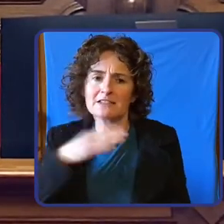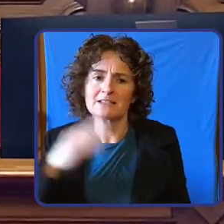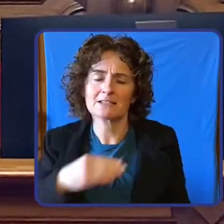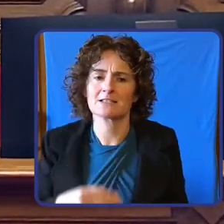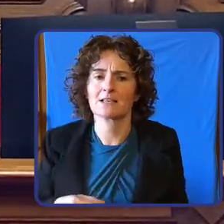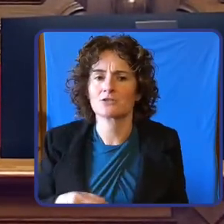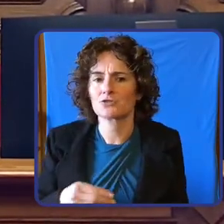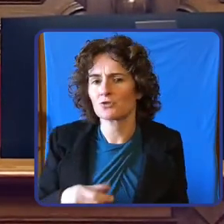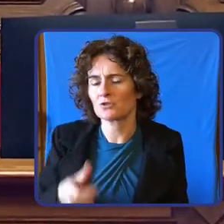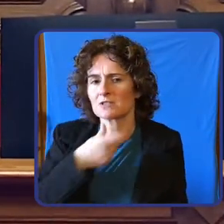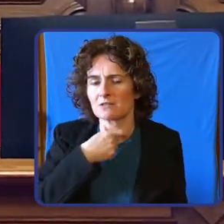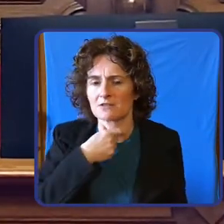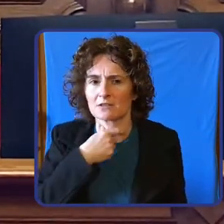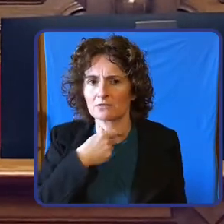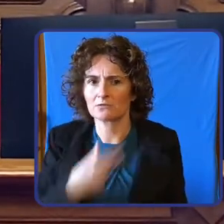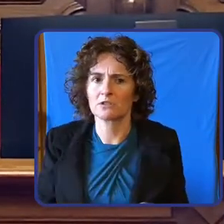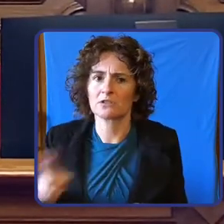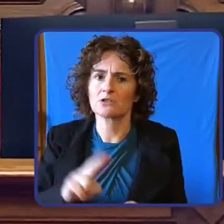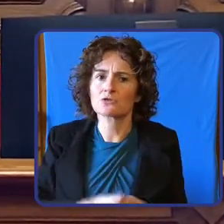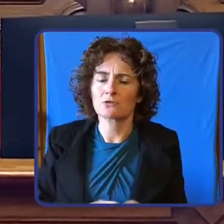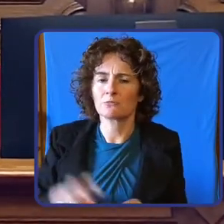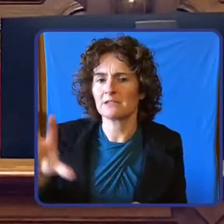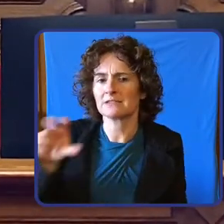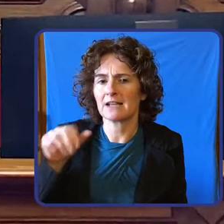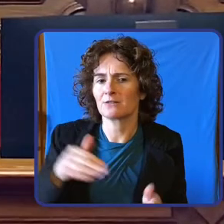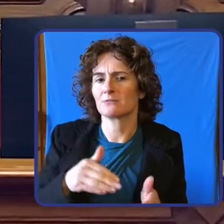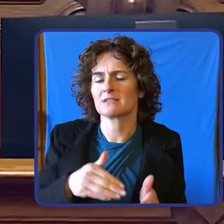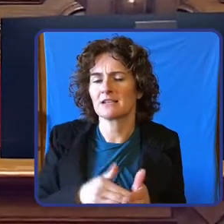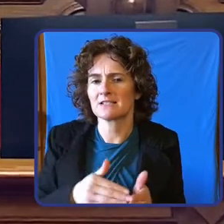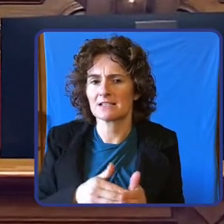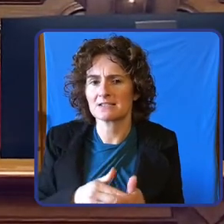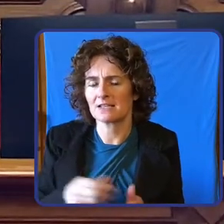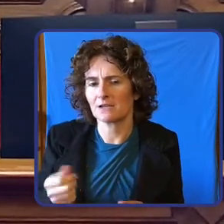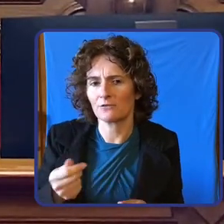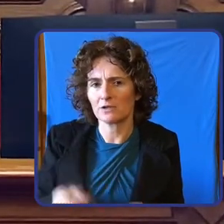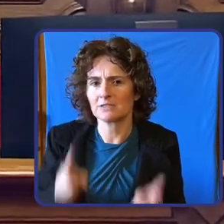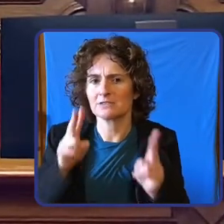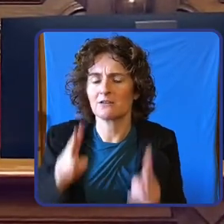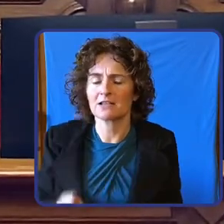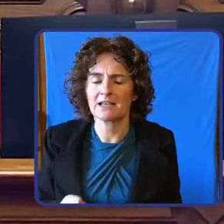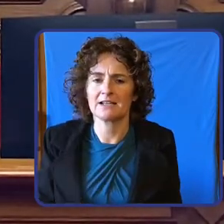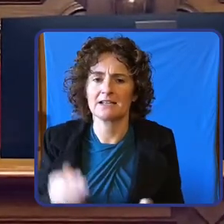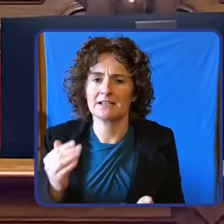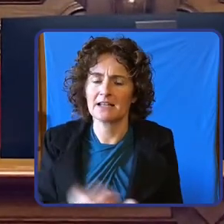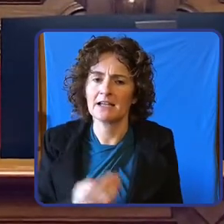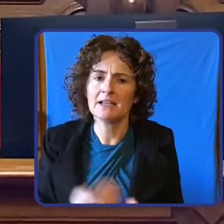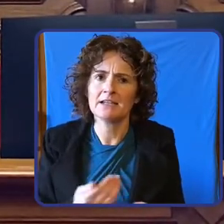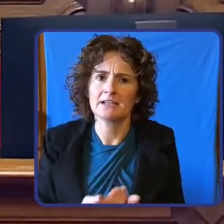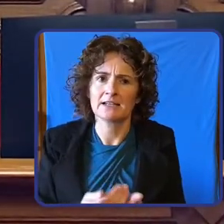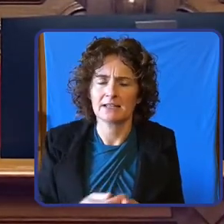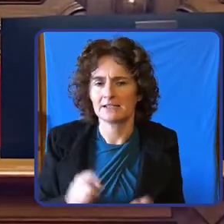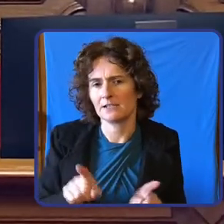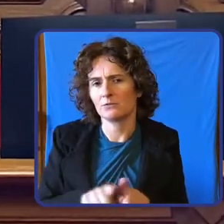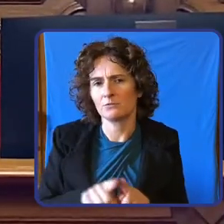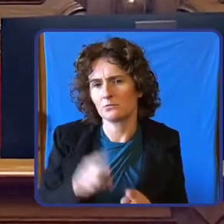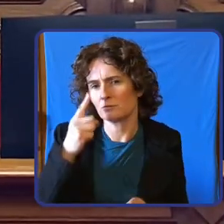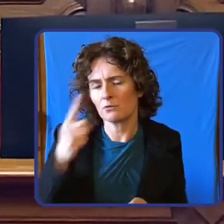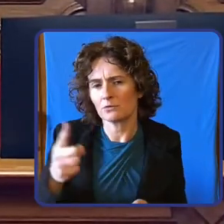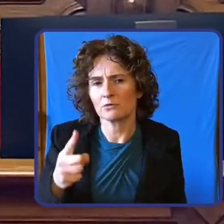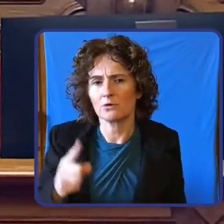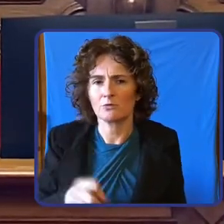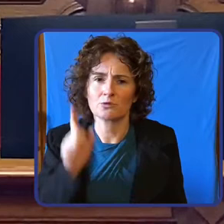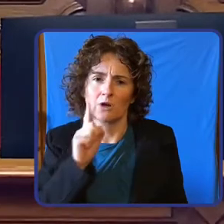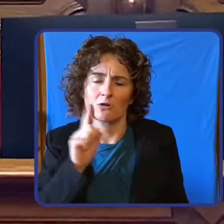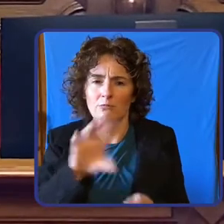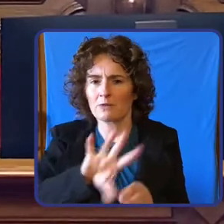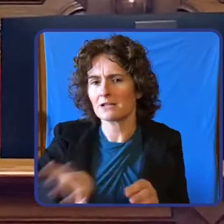Nem örülök annak, hogyha van vásárhelyen olyan, aki elfogadja a korrupciót, a lopást, a migránsbetelepítést, a kommunista ügynök akták